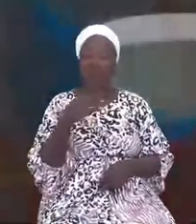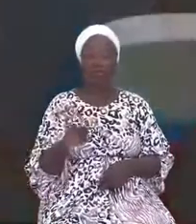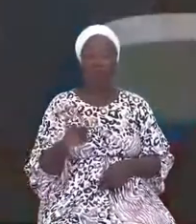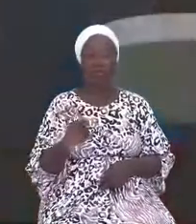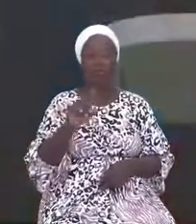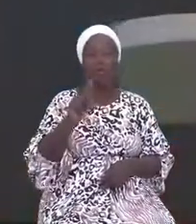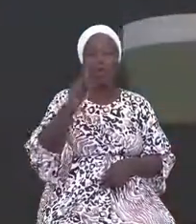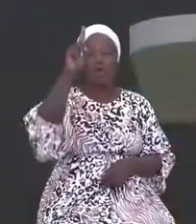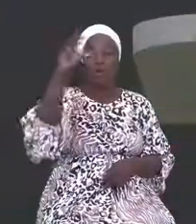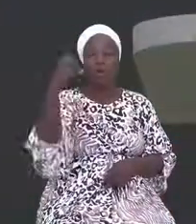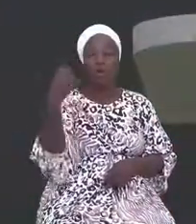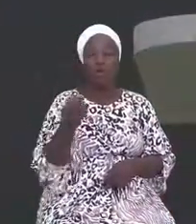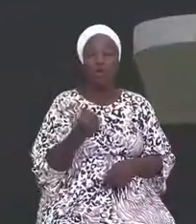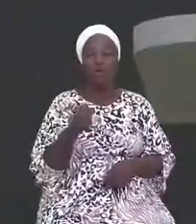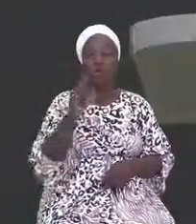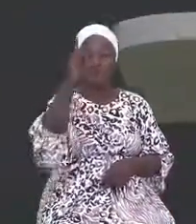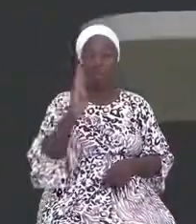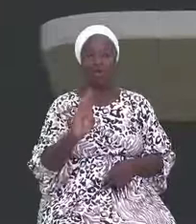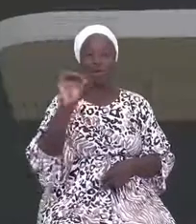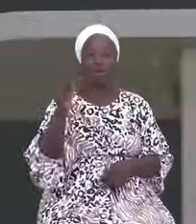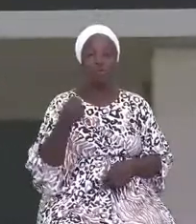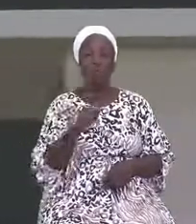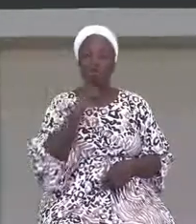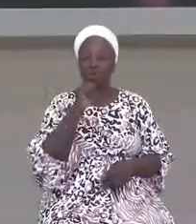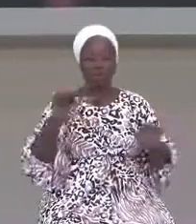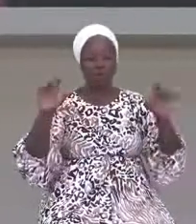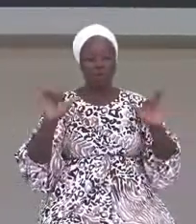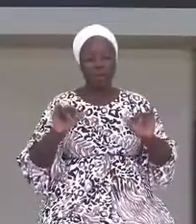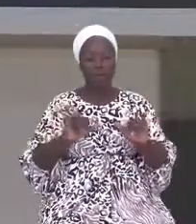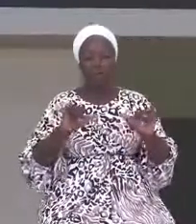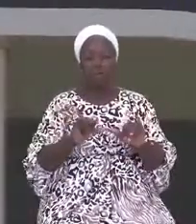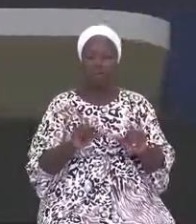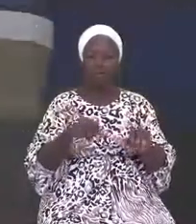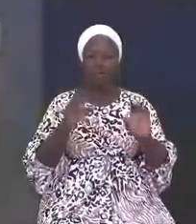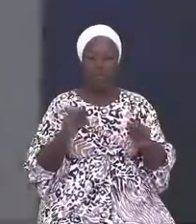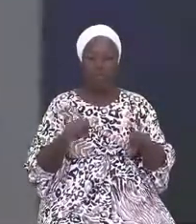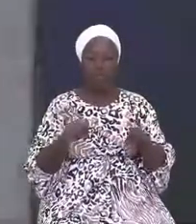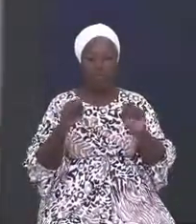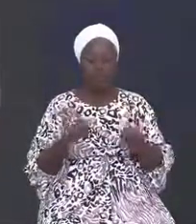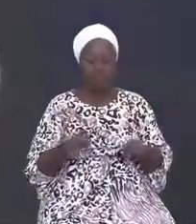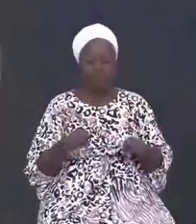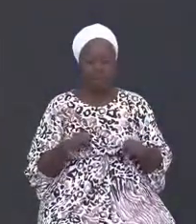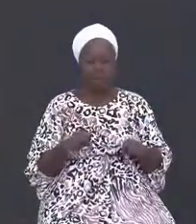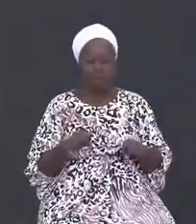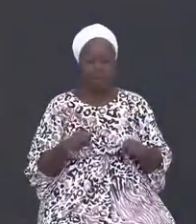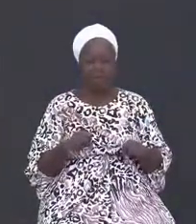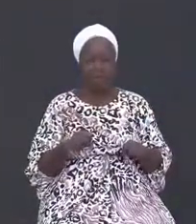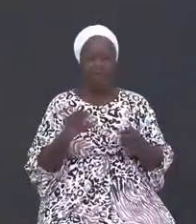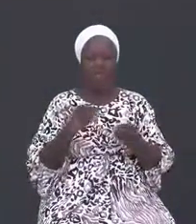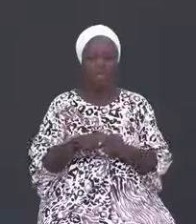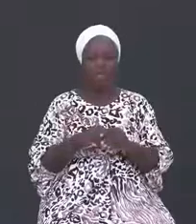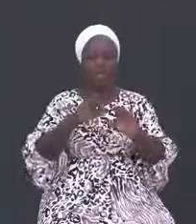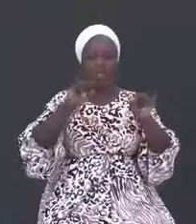Des possibilités incommensurables de Dieu. Jérémie au chapitre 32.